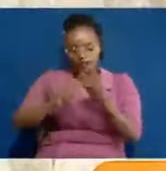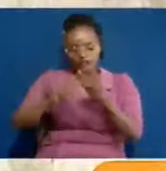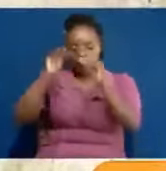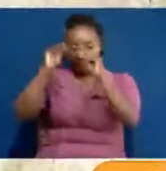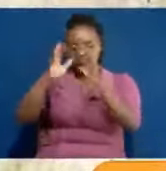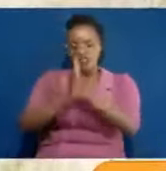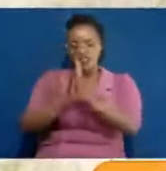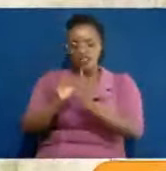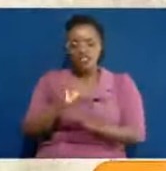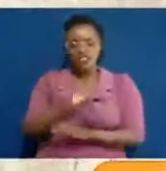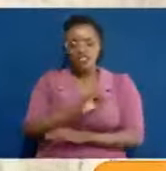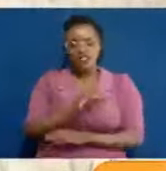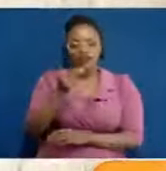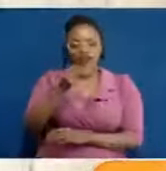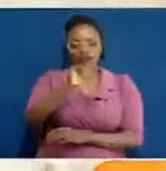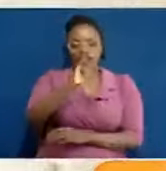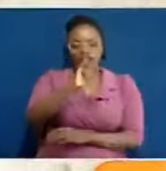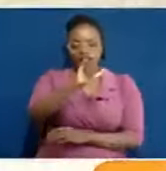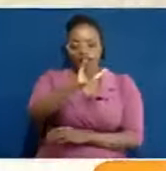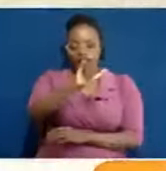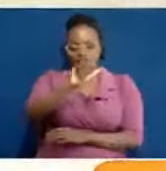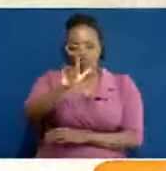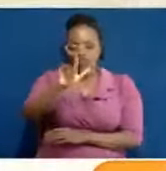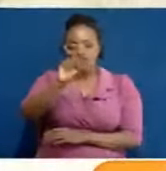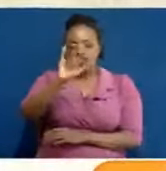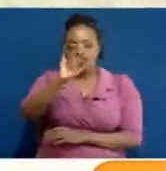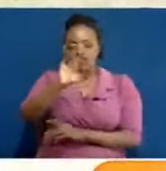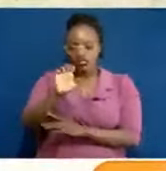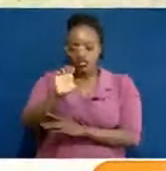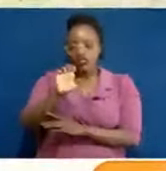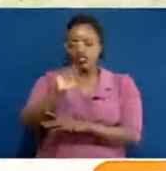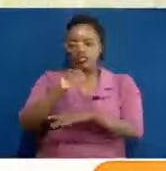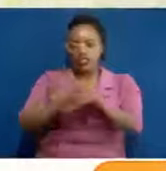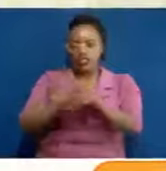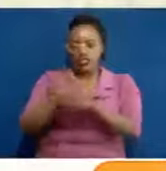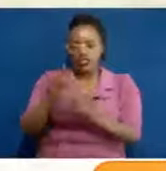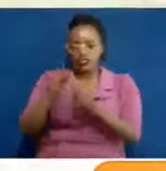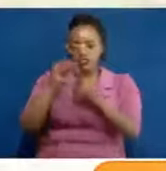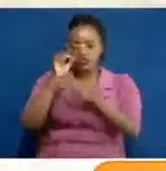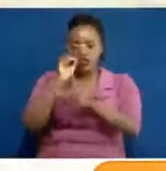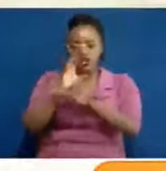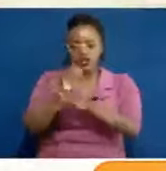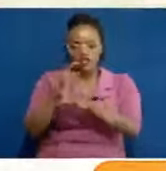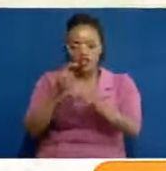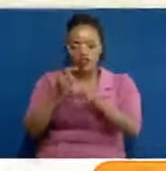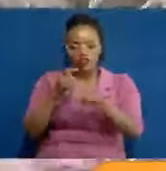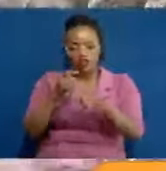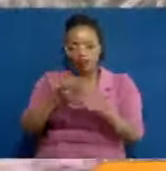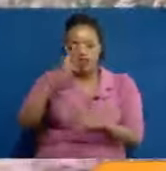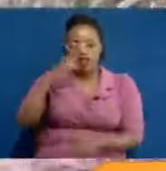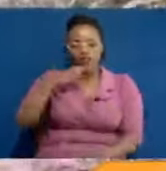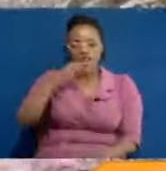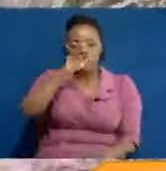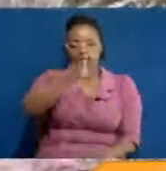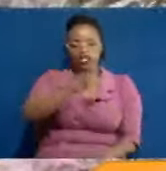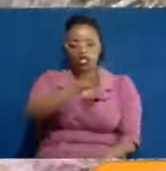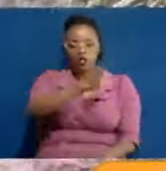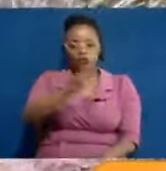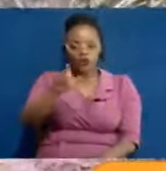walimu na wafanyikazi wa Hillside Endarasha walipokea ushauri maalum kutoka kwa shirika la Msalaba